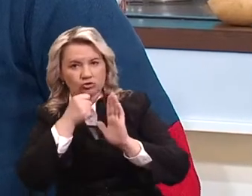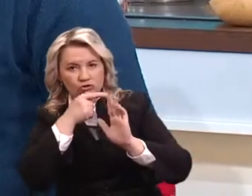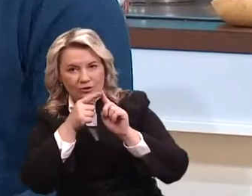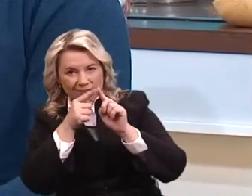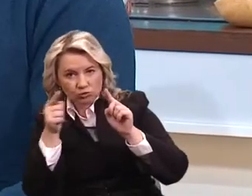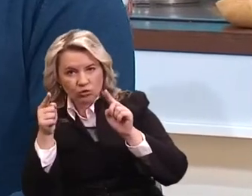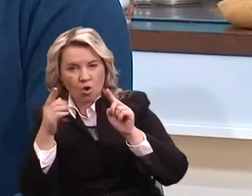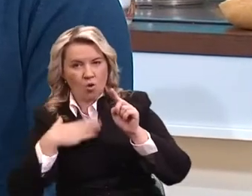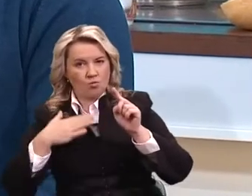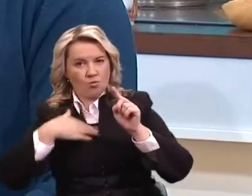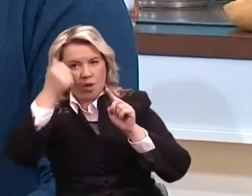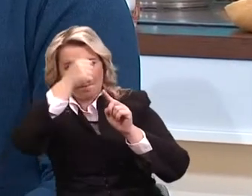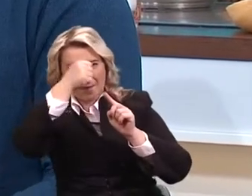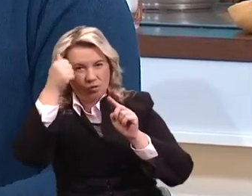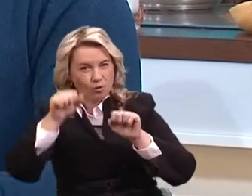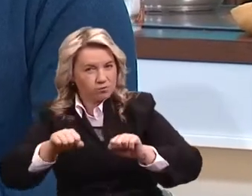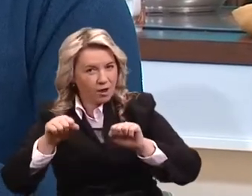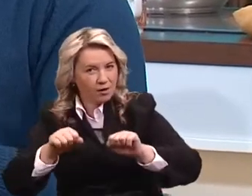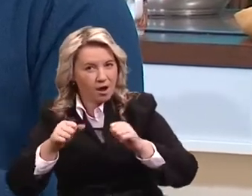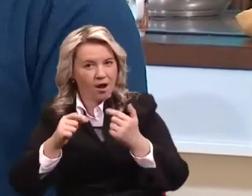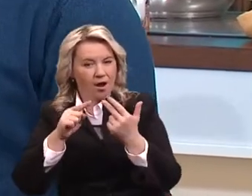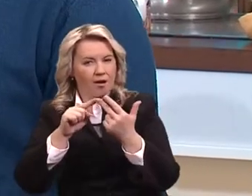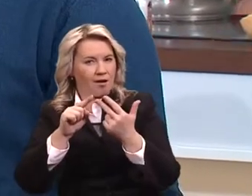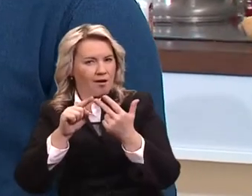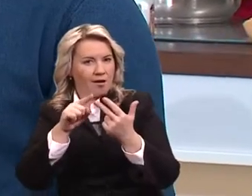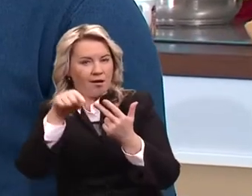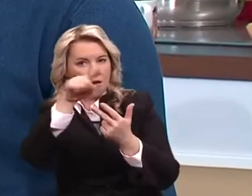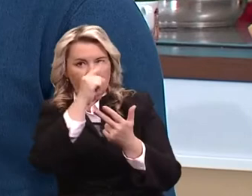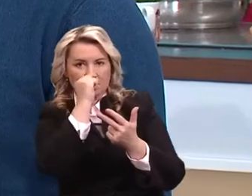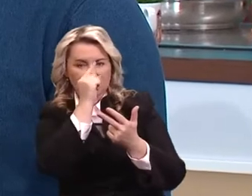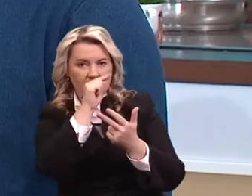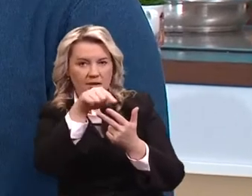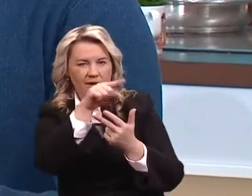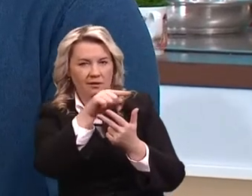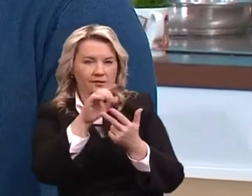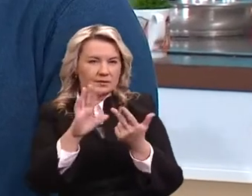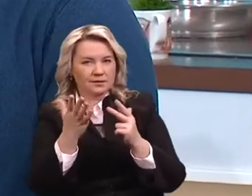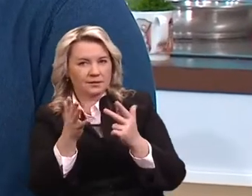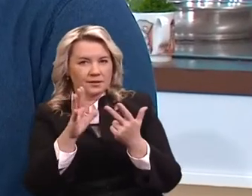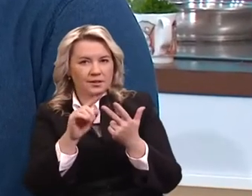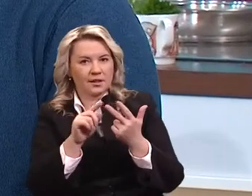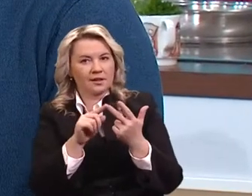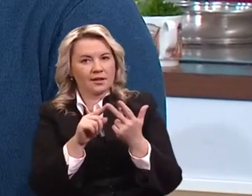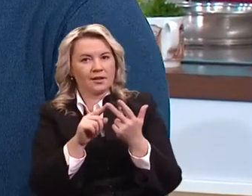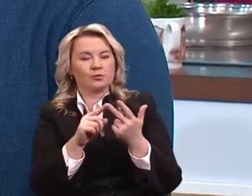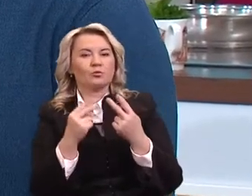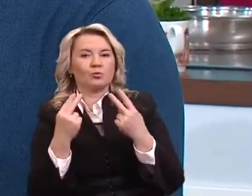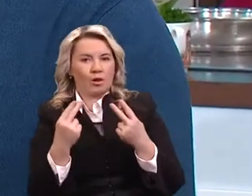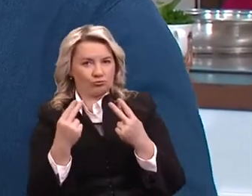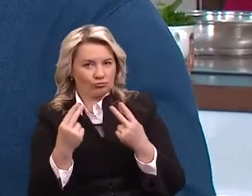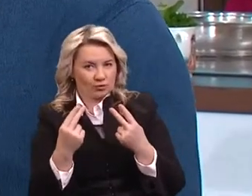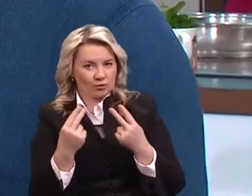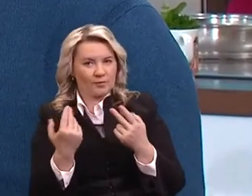specifický číslo účtu, například třeba nějaké zvláštní zajímavé číslo, které se dobře pamatuje, tak je jasné, že jste VIP klientem té banky, protože